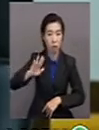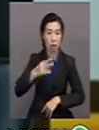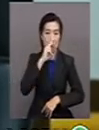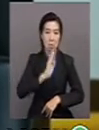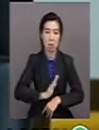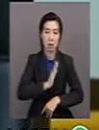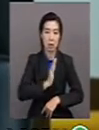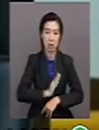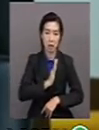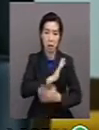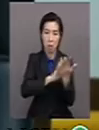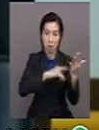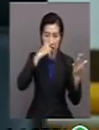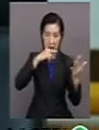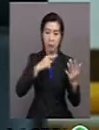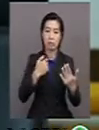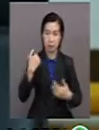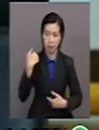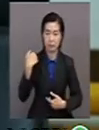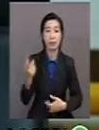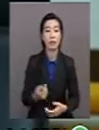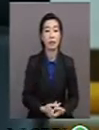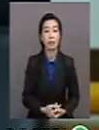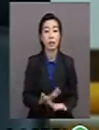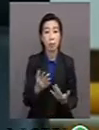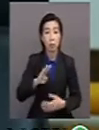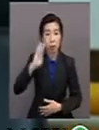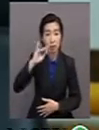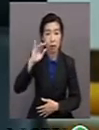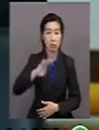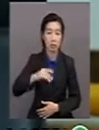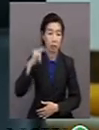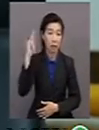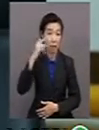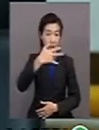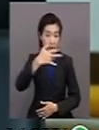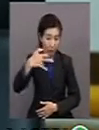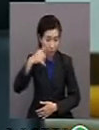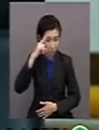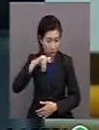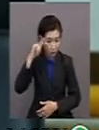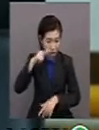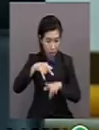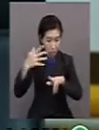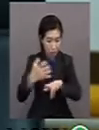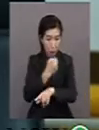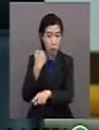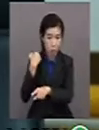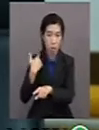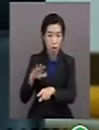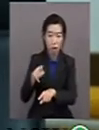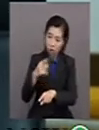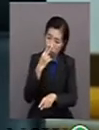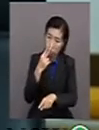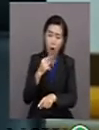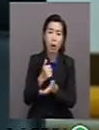ติถือศักดิ์ศรีของประเทศอยู่นะครับทีนี้ในเมื่อการบินไทยมีเครื่องบินที่จะรับเหมาอยู่แล้วนะครับก็